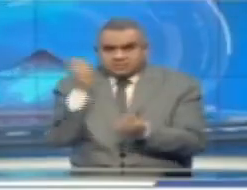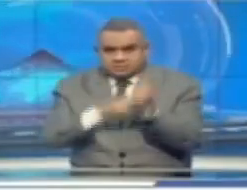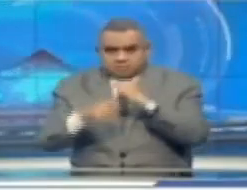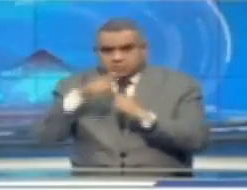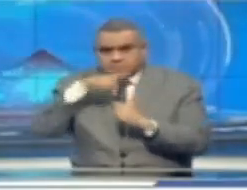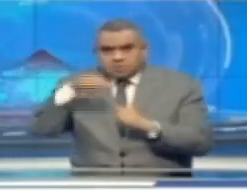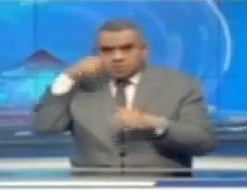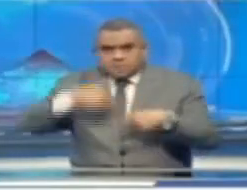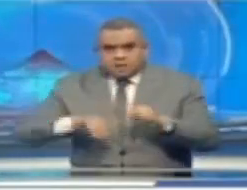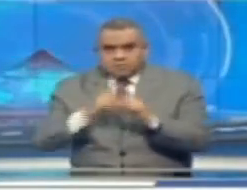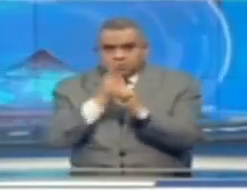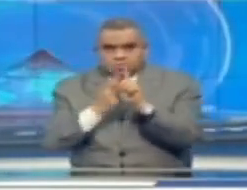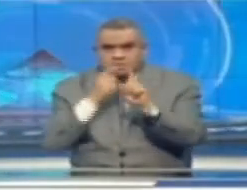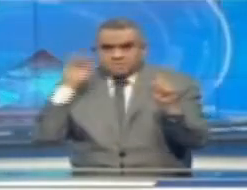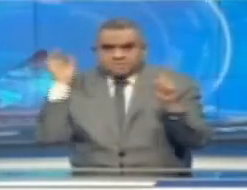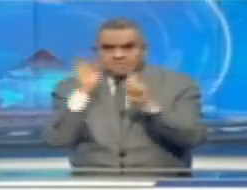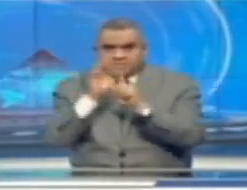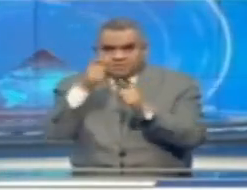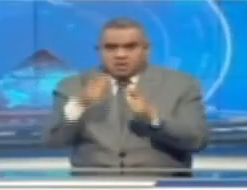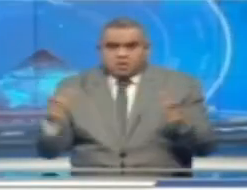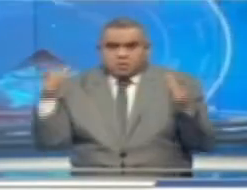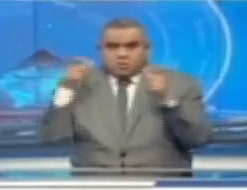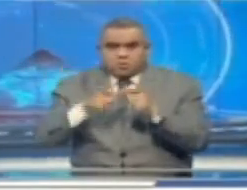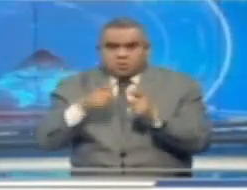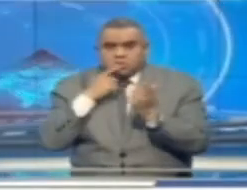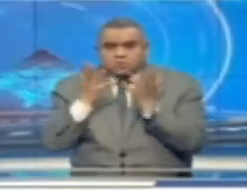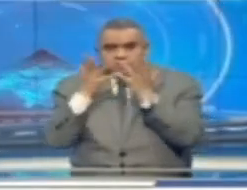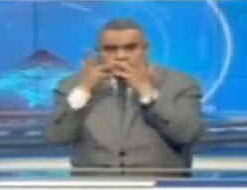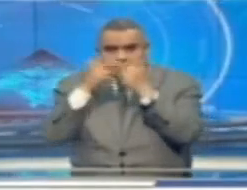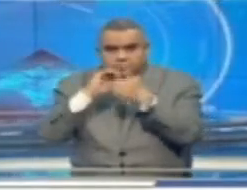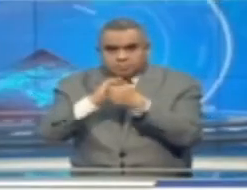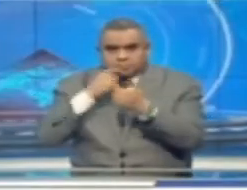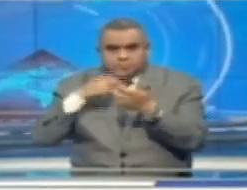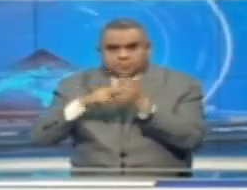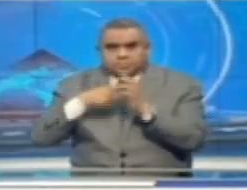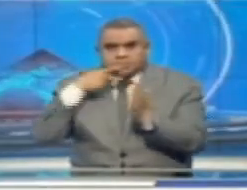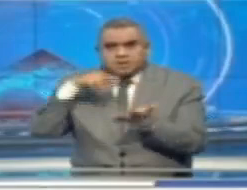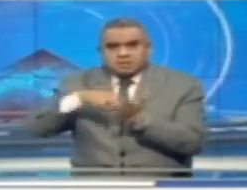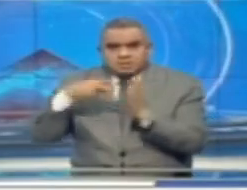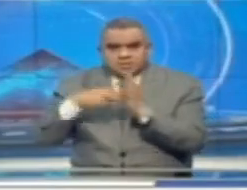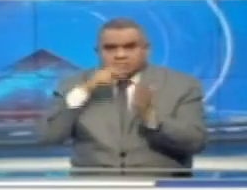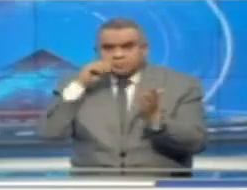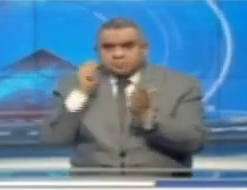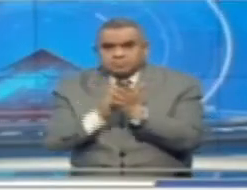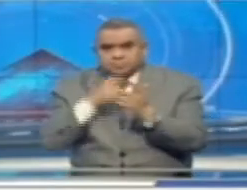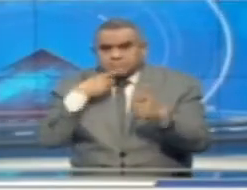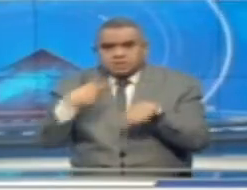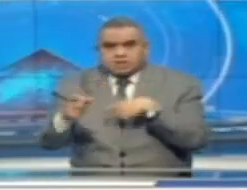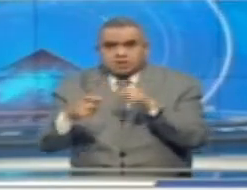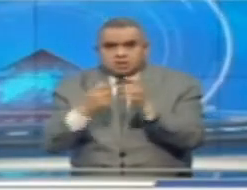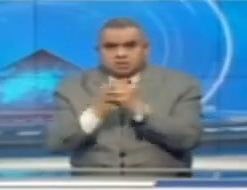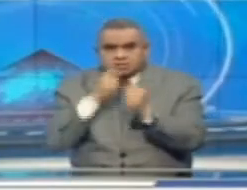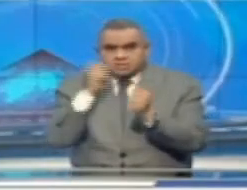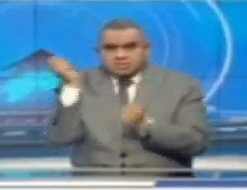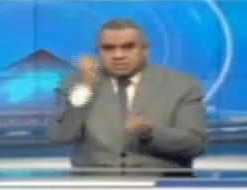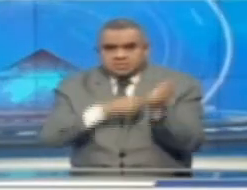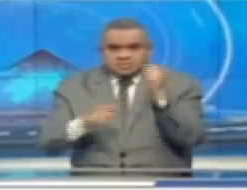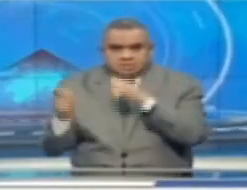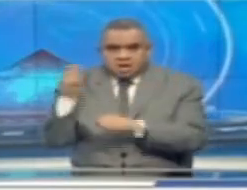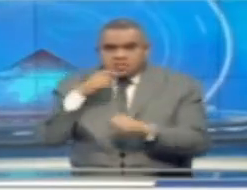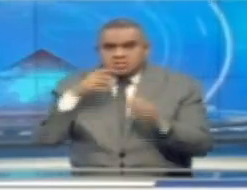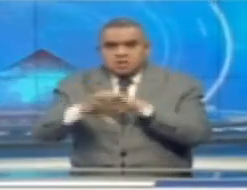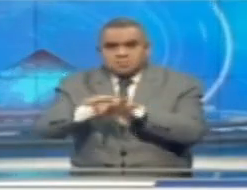رئيس الوزراء إن الهدف من الاجتماع هو التوافق على خارطة طريق للخطوات التنفيذية لاستراتيجية